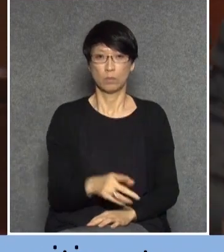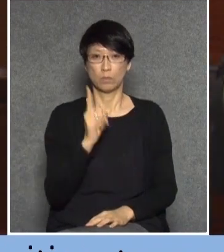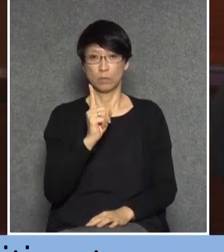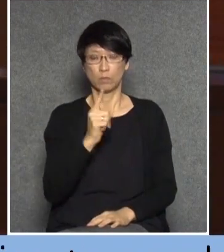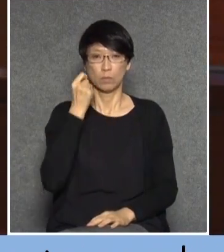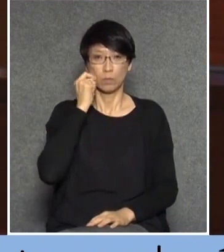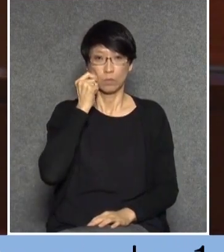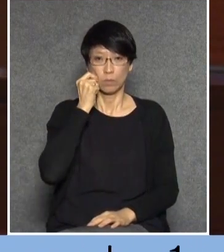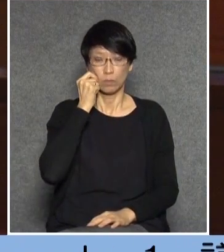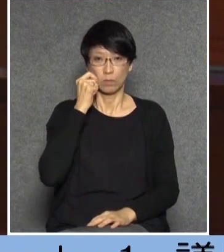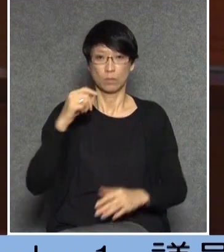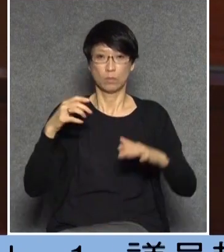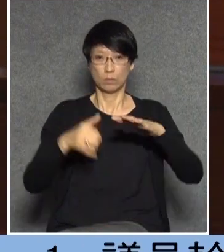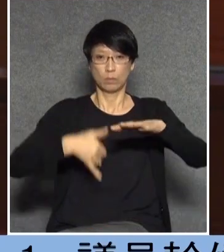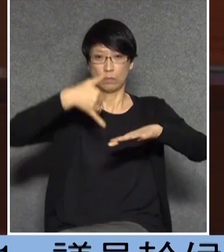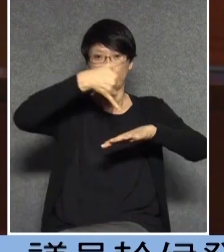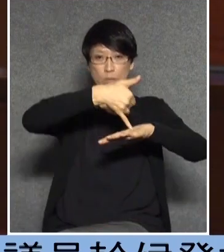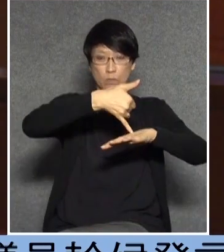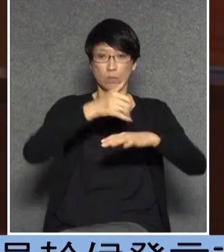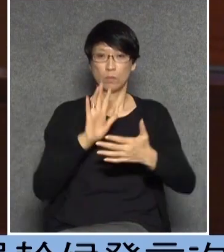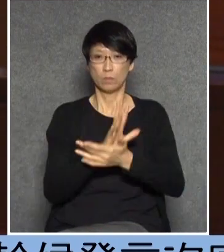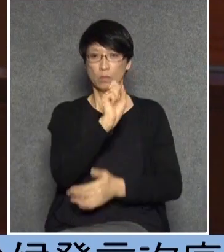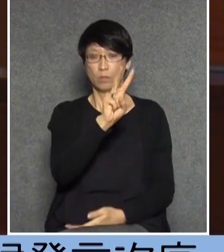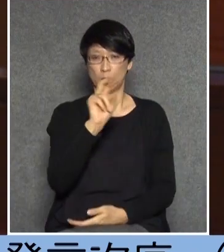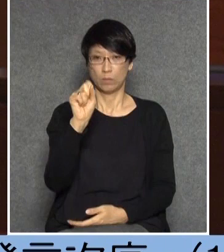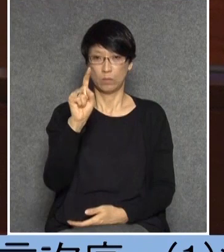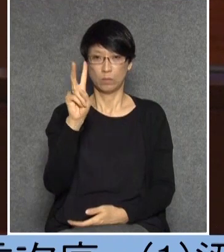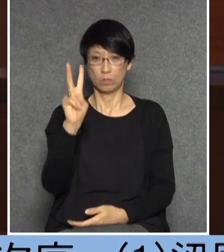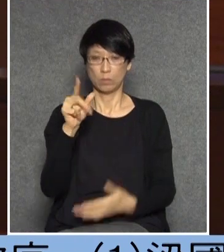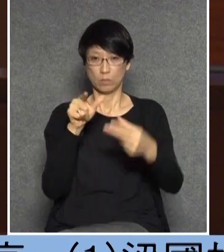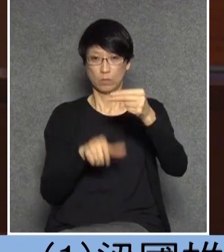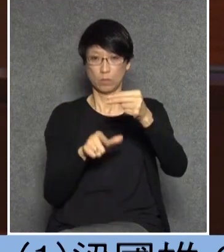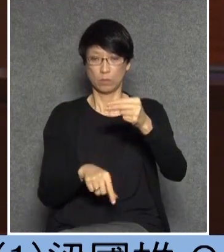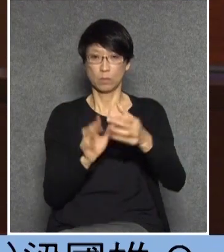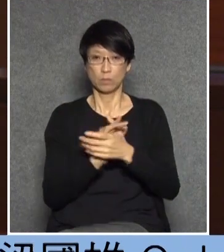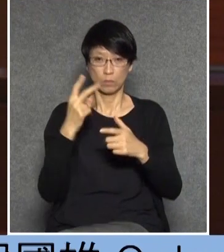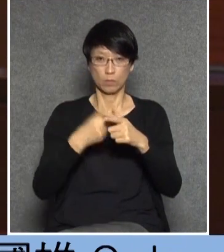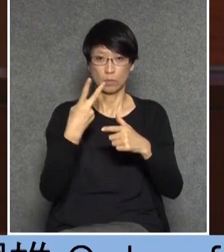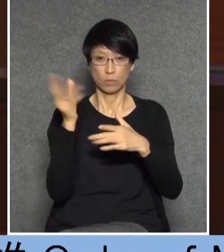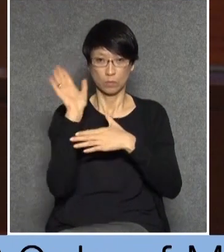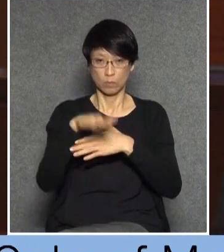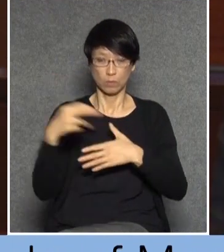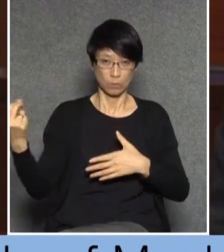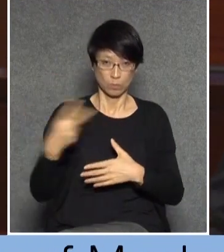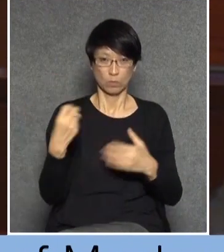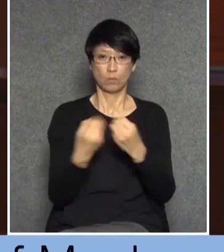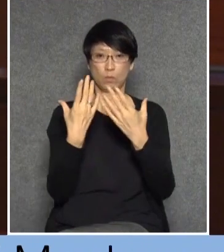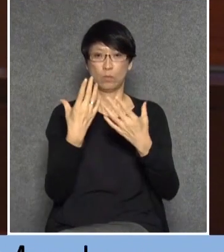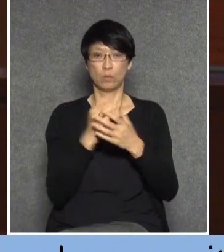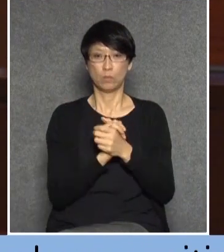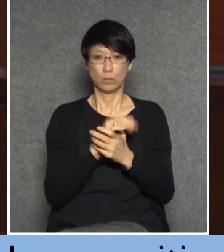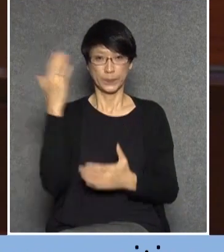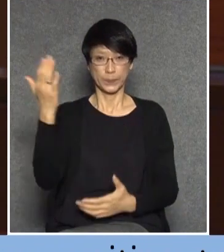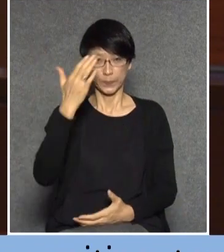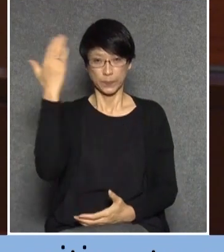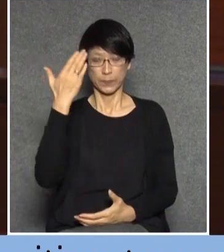月台。呢、這個一係嘛？2012年7月，事隔2個月又整多單，係嘛？因為颱風